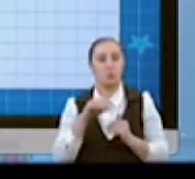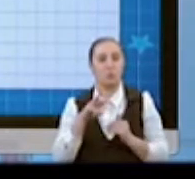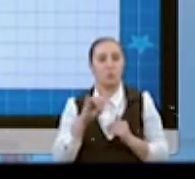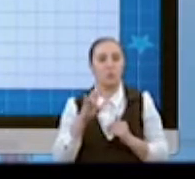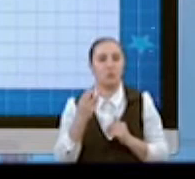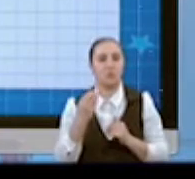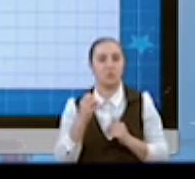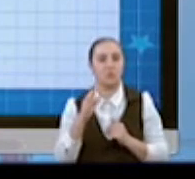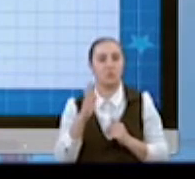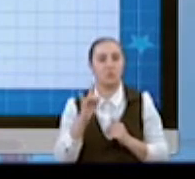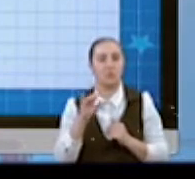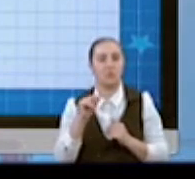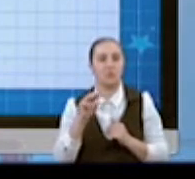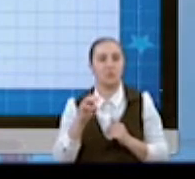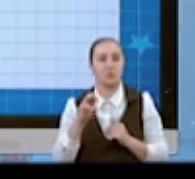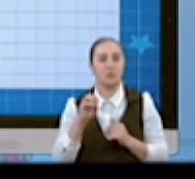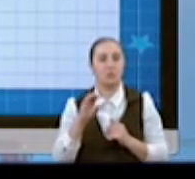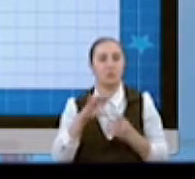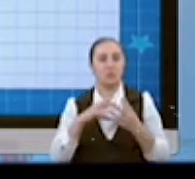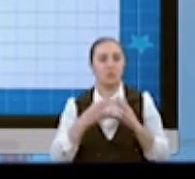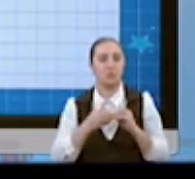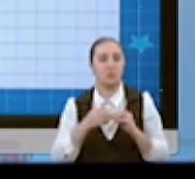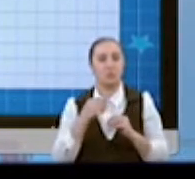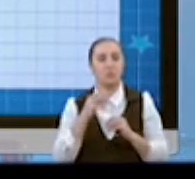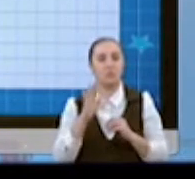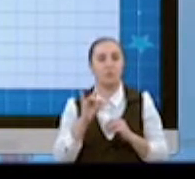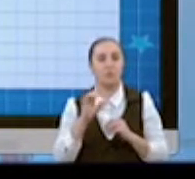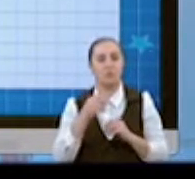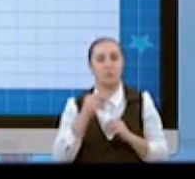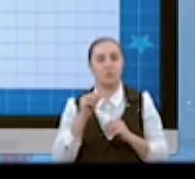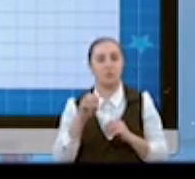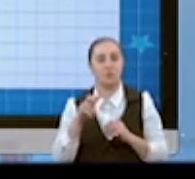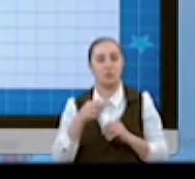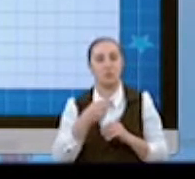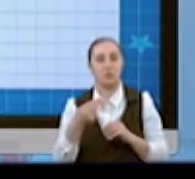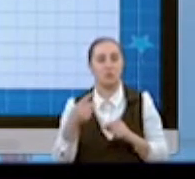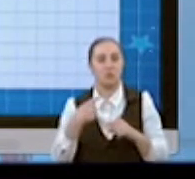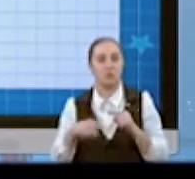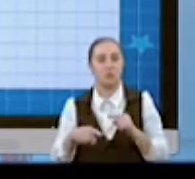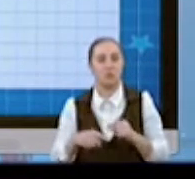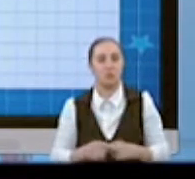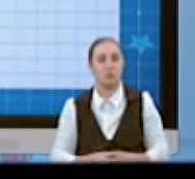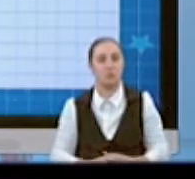Уменьшаемое, вычитаемое и результат вычитания чисел – разность.